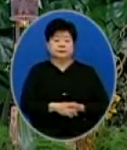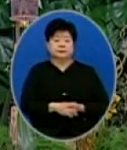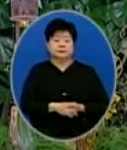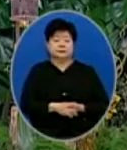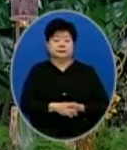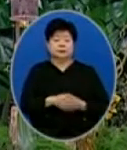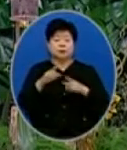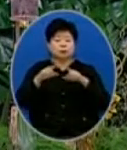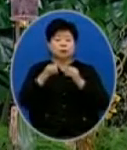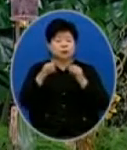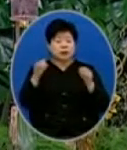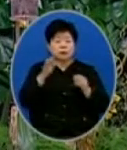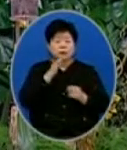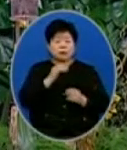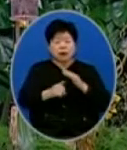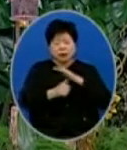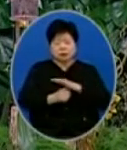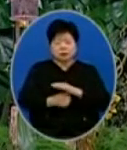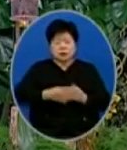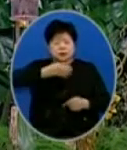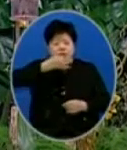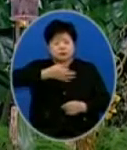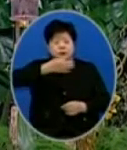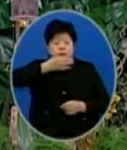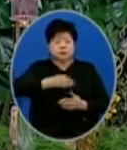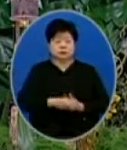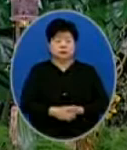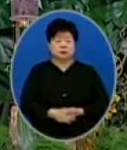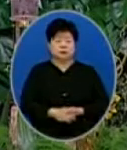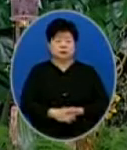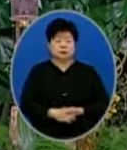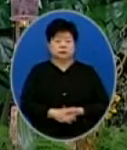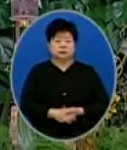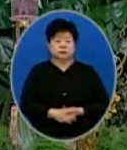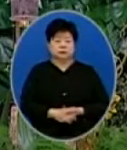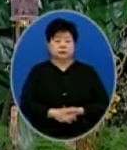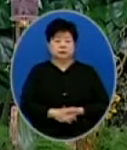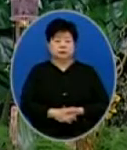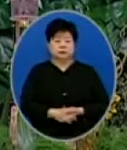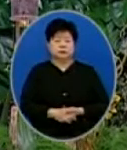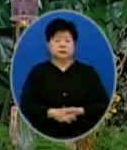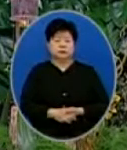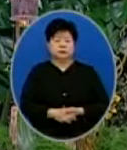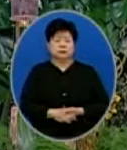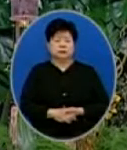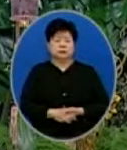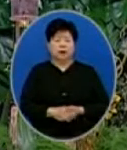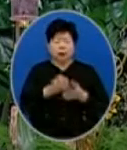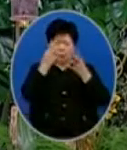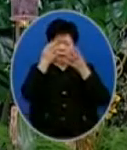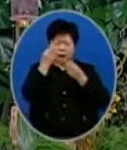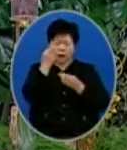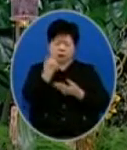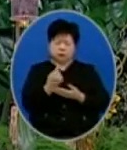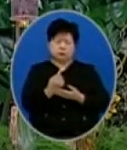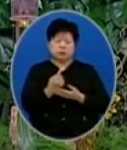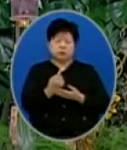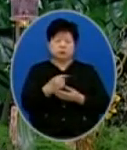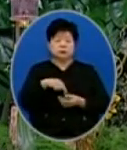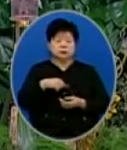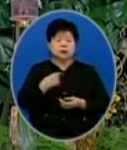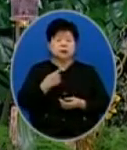일반 사람들은 정말 견디기 힘든 할 수 없는 고난들이었습니다